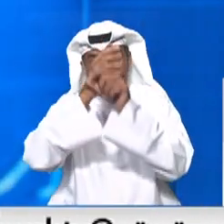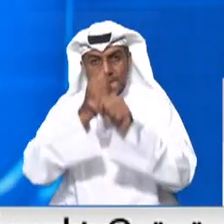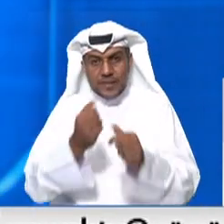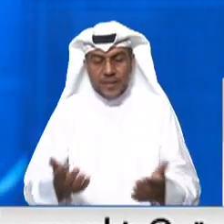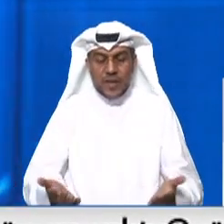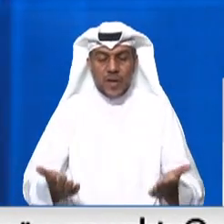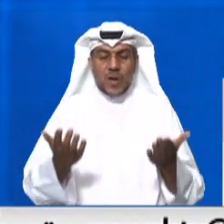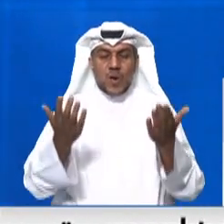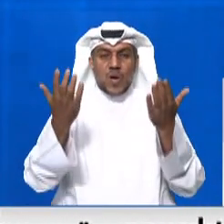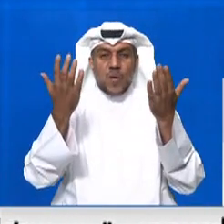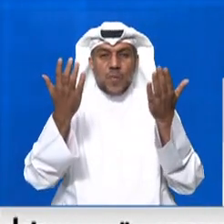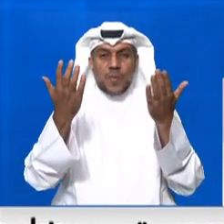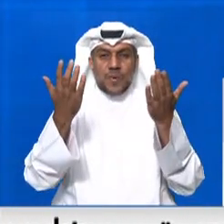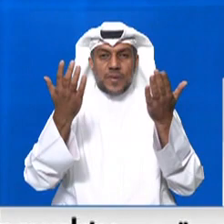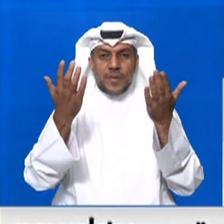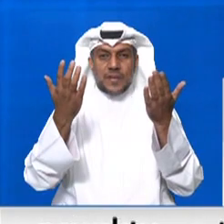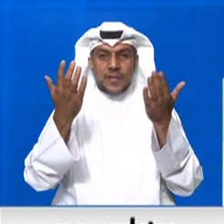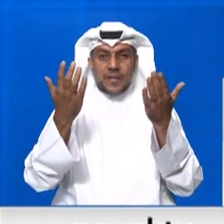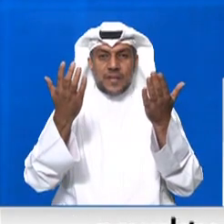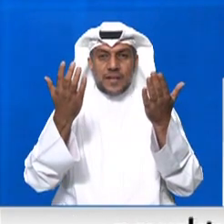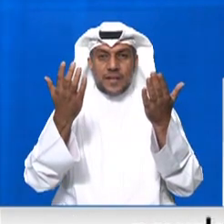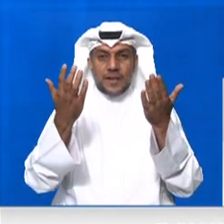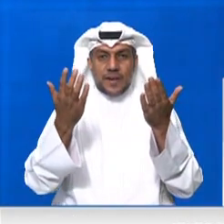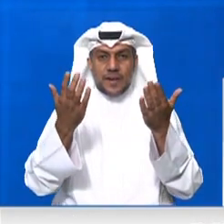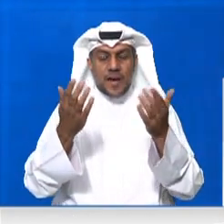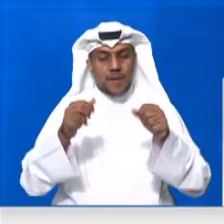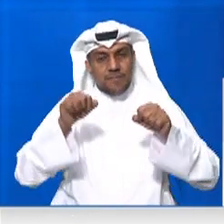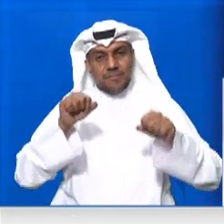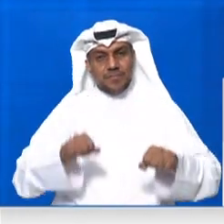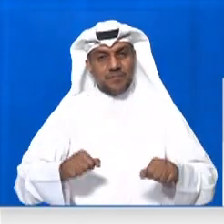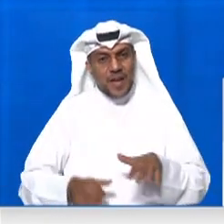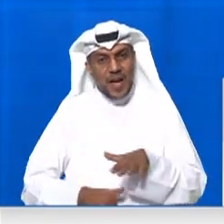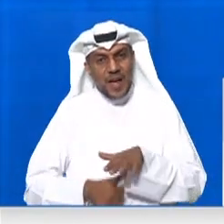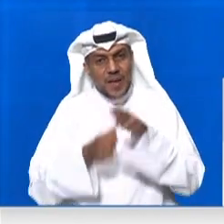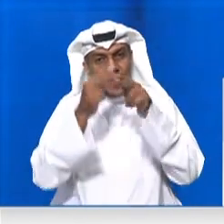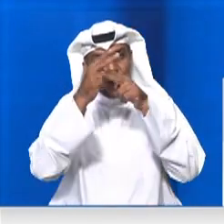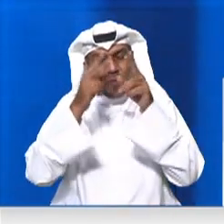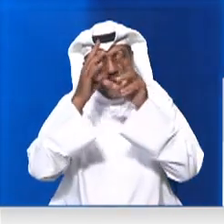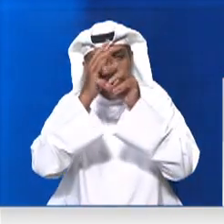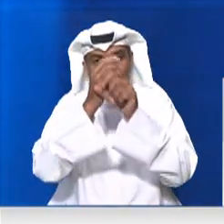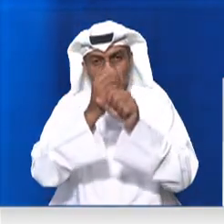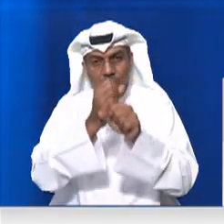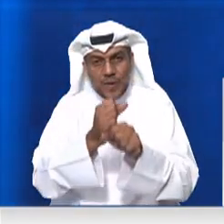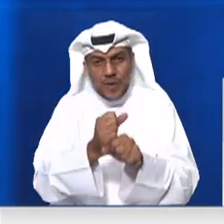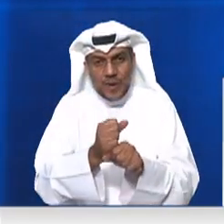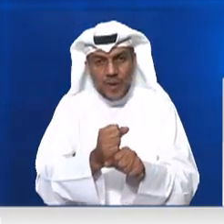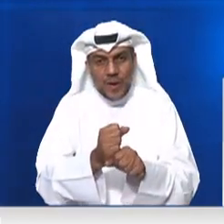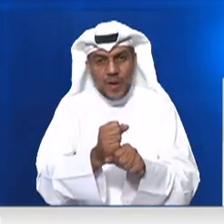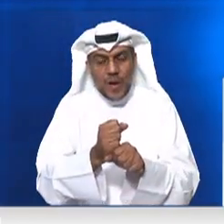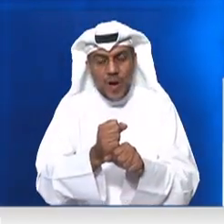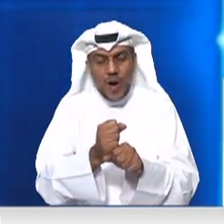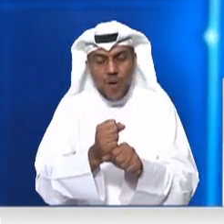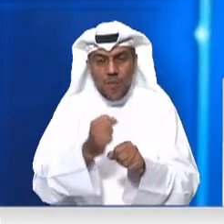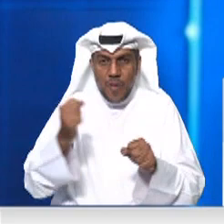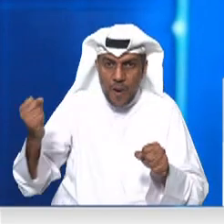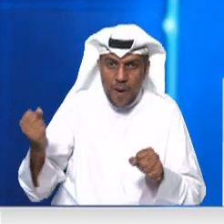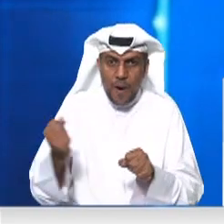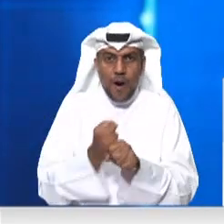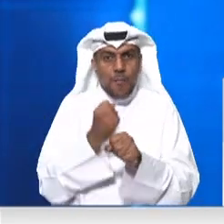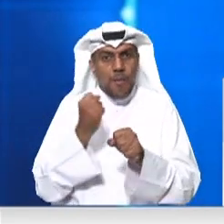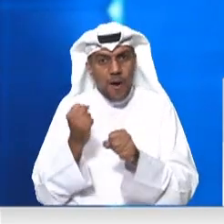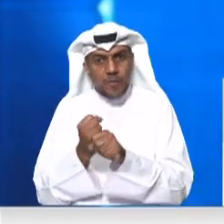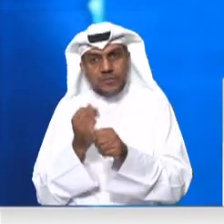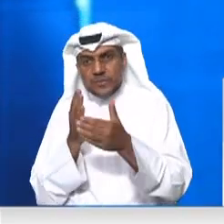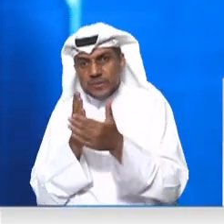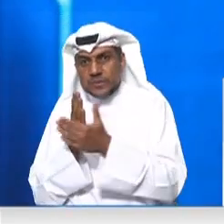الصباح حفظه الله ورعاه مقاليد الحكم قائدا لمسيرتها ونهضتها وازدهارها وتطورها